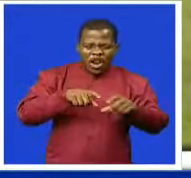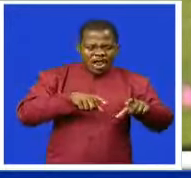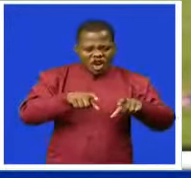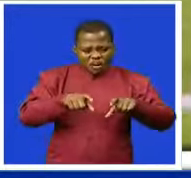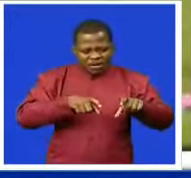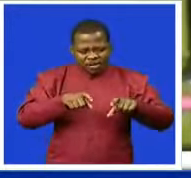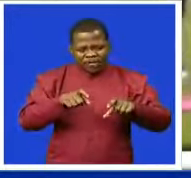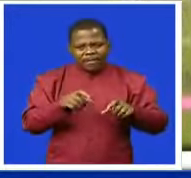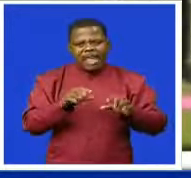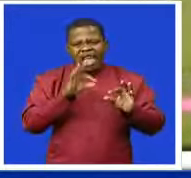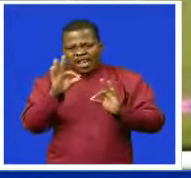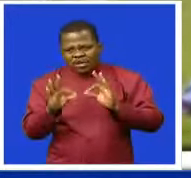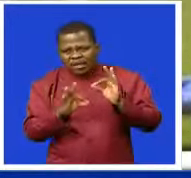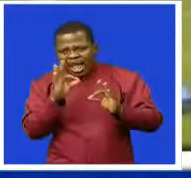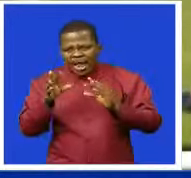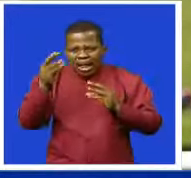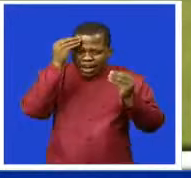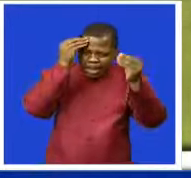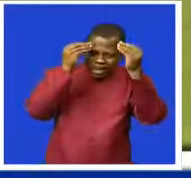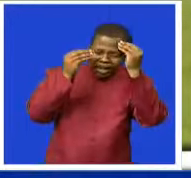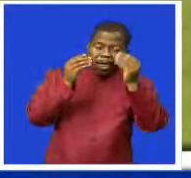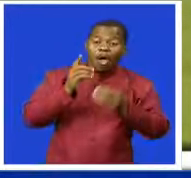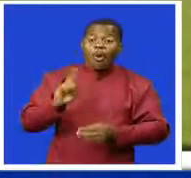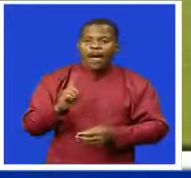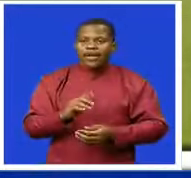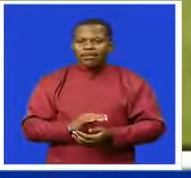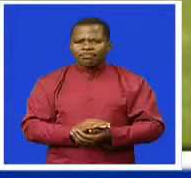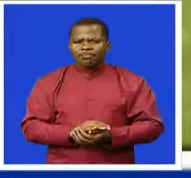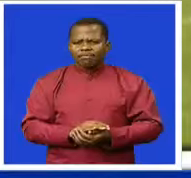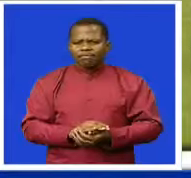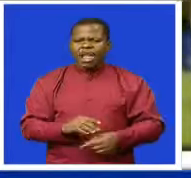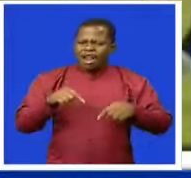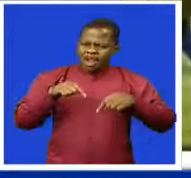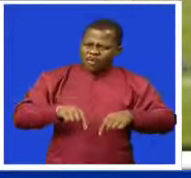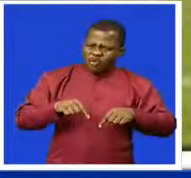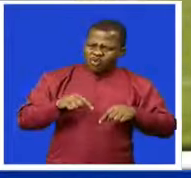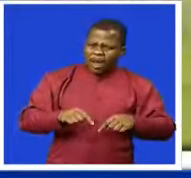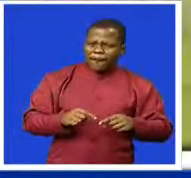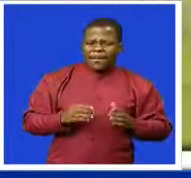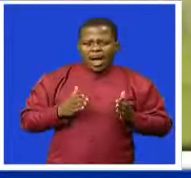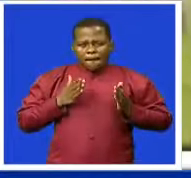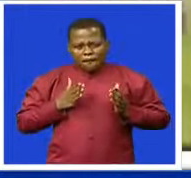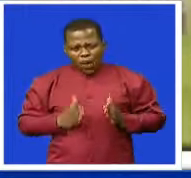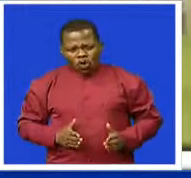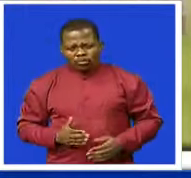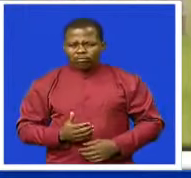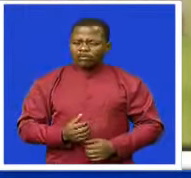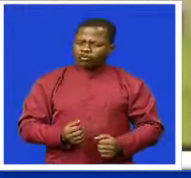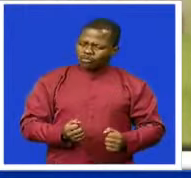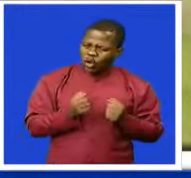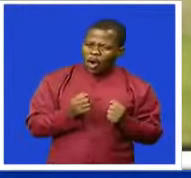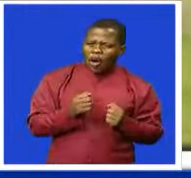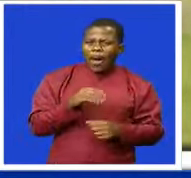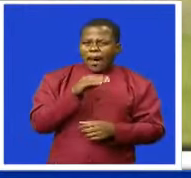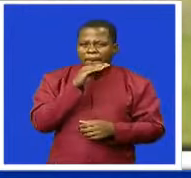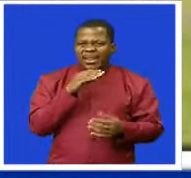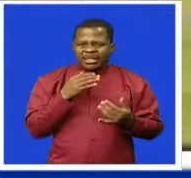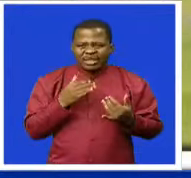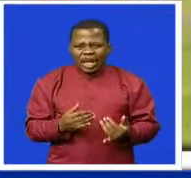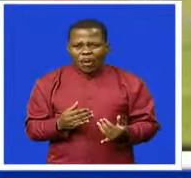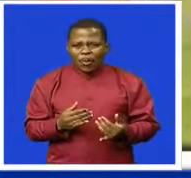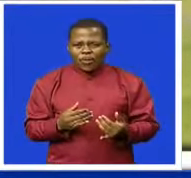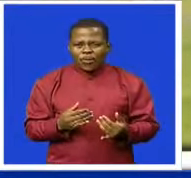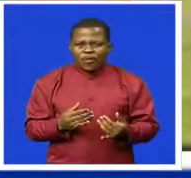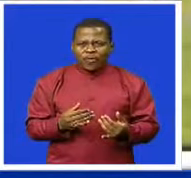namhla igenile ku body fitness and yalo sokufunza le festive season asuke festive season ni